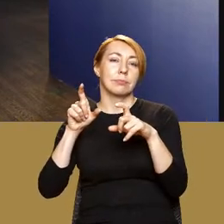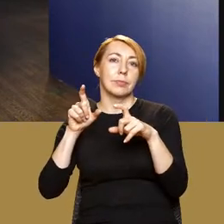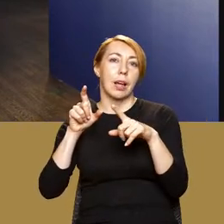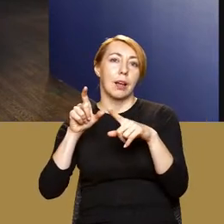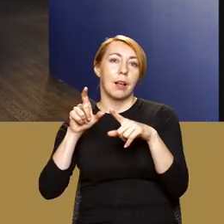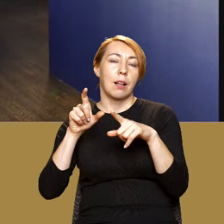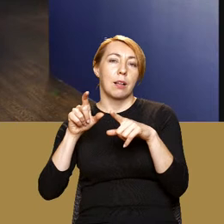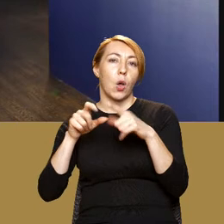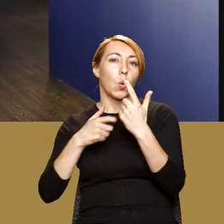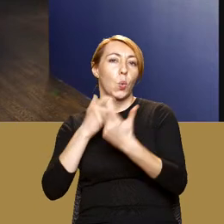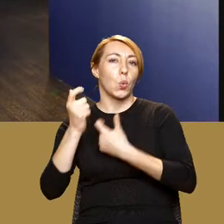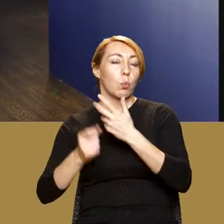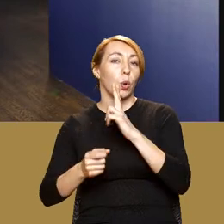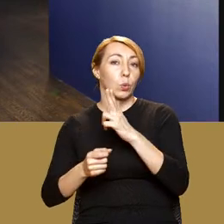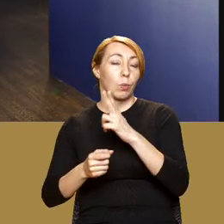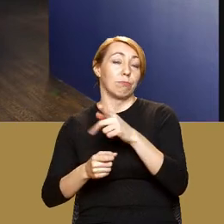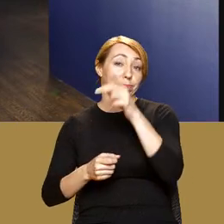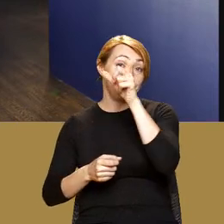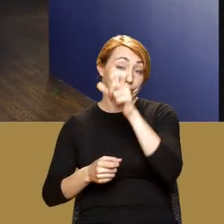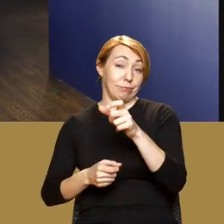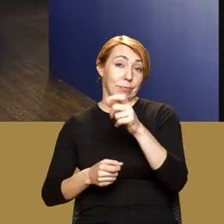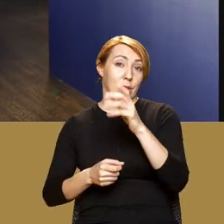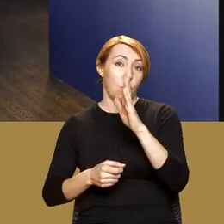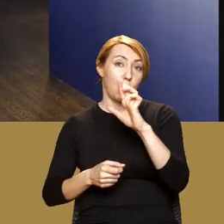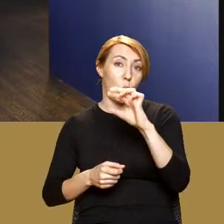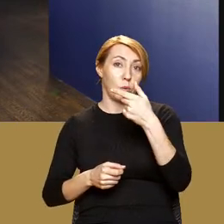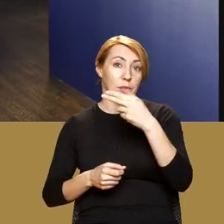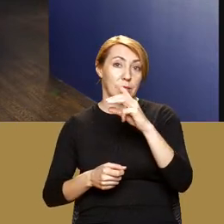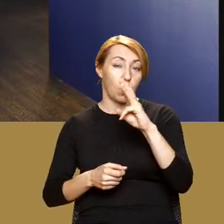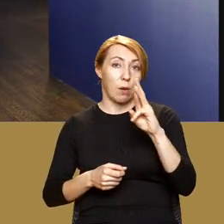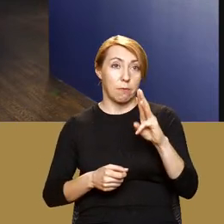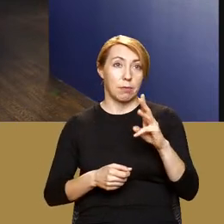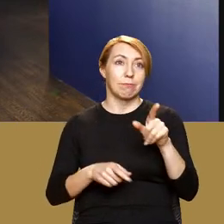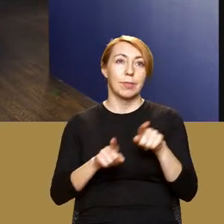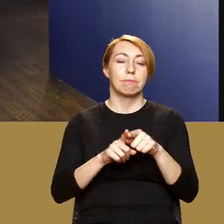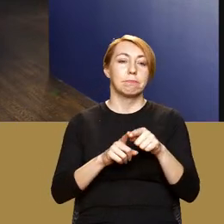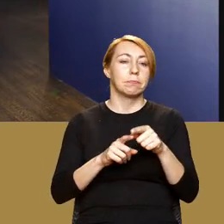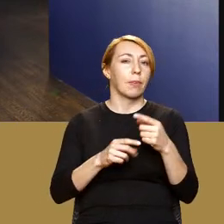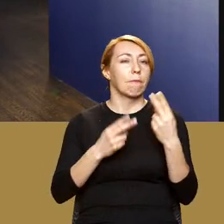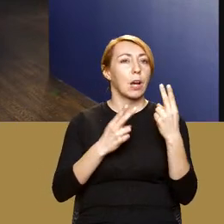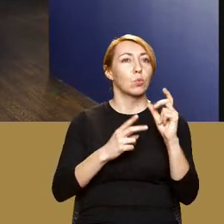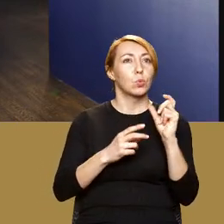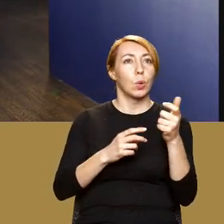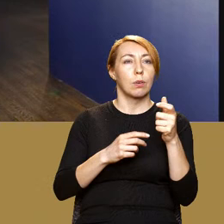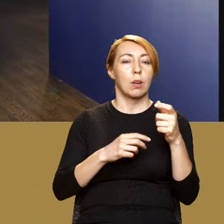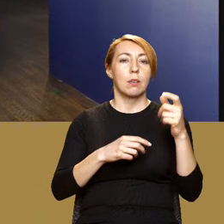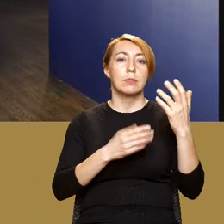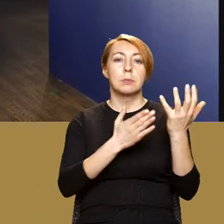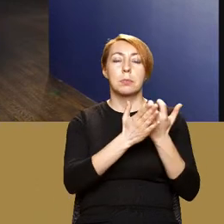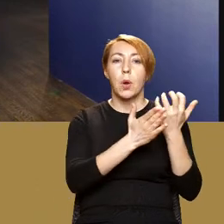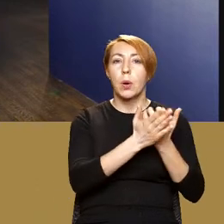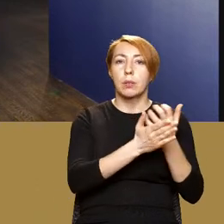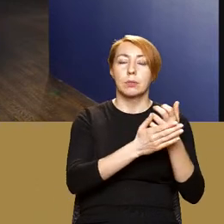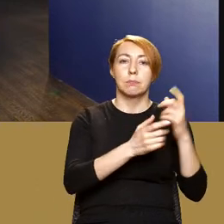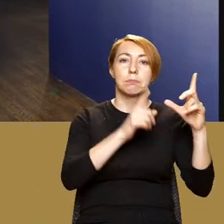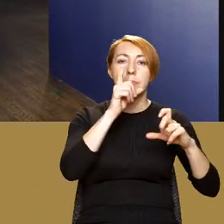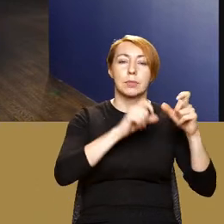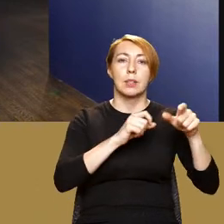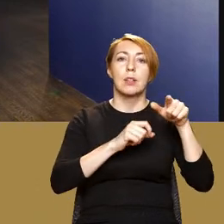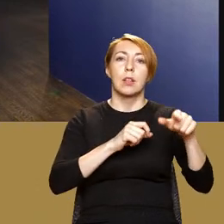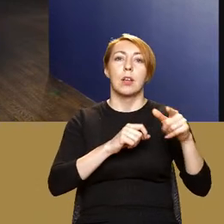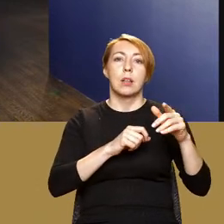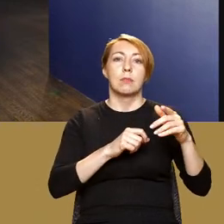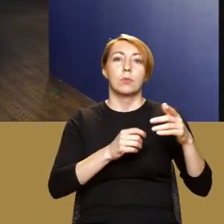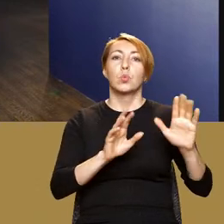samych zrobionych przez Bronisława Piłsudskiego. Szczególnie tutaj na uwagę zasługuje taka kolekcja fotografii ze zbiorów syberyjskich